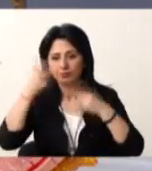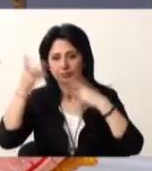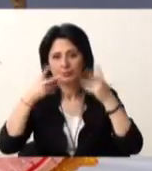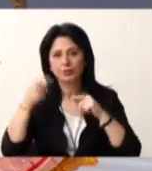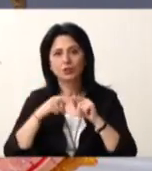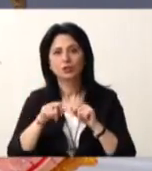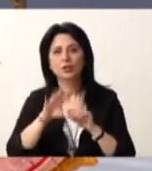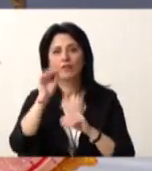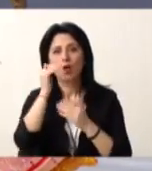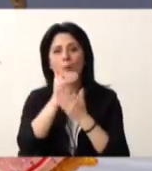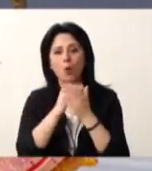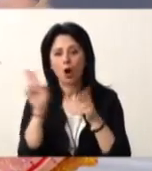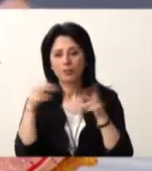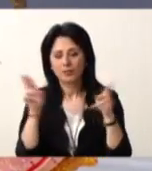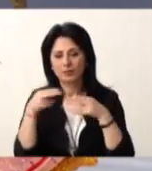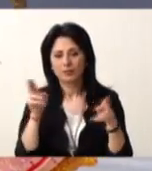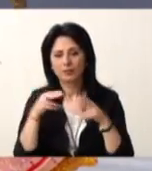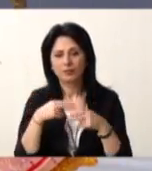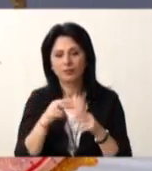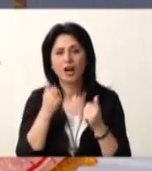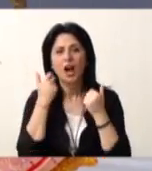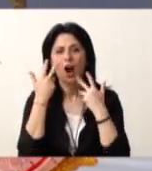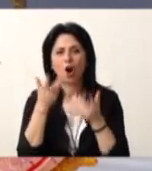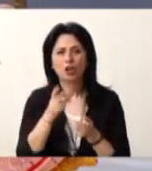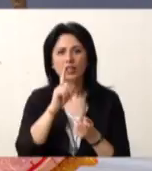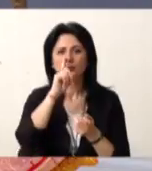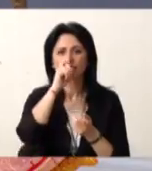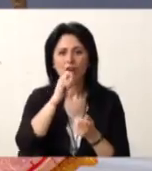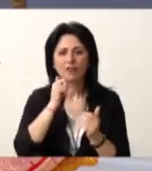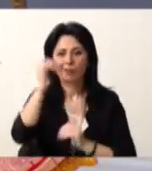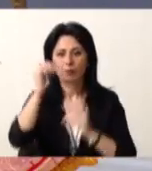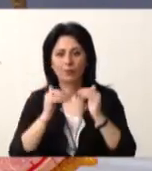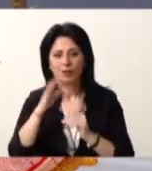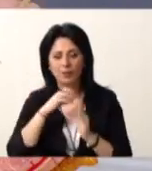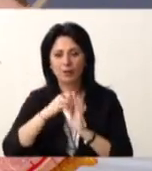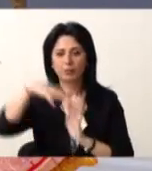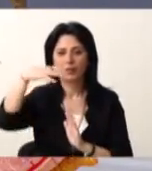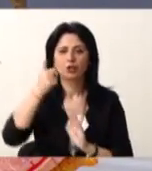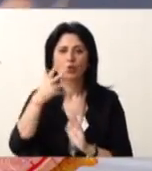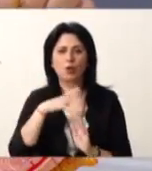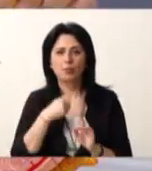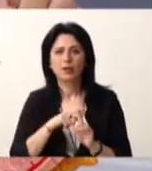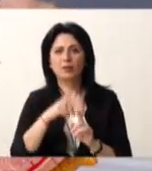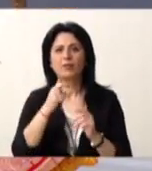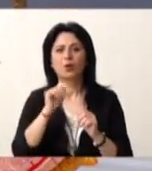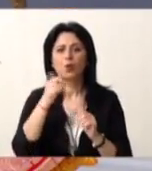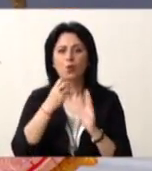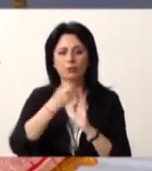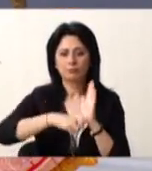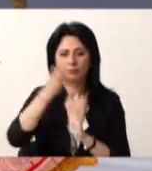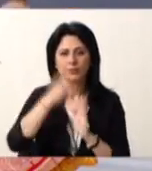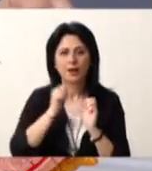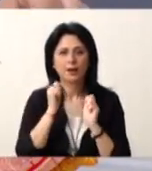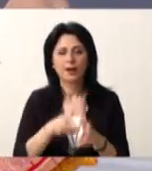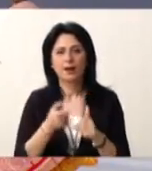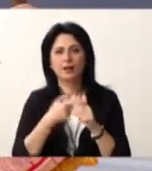გაანალიზება. პროგრამა დაითვლის ამ რეფლუქსის რაოდენობას, ამდენჯერ მოხდა ატყორცნა ამ შიქთავსის, როგორი იყო საყლაპავის უკუ